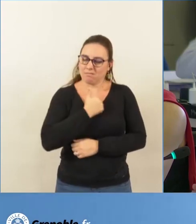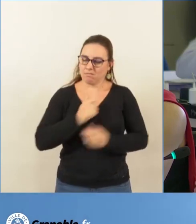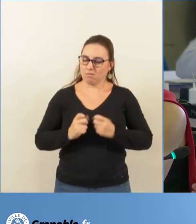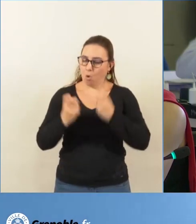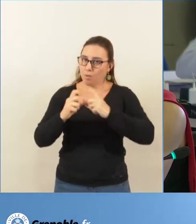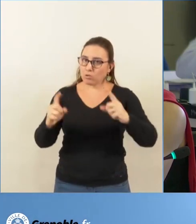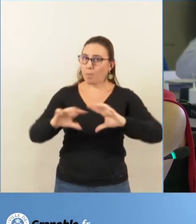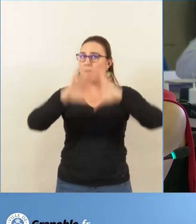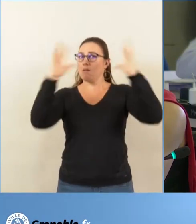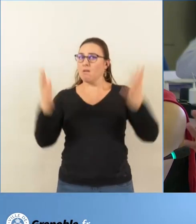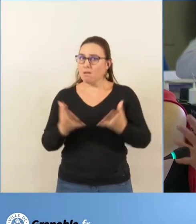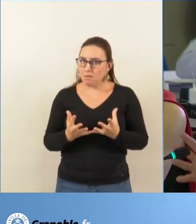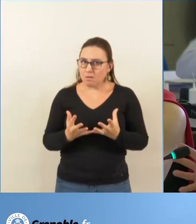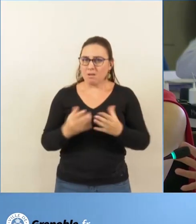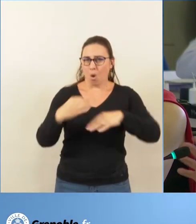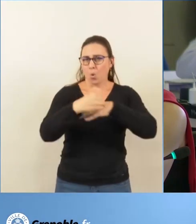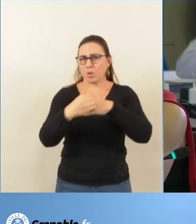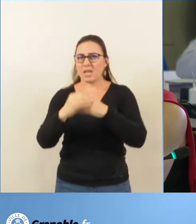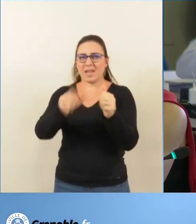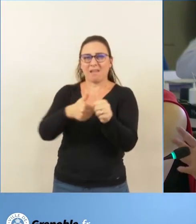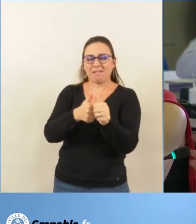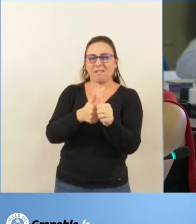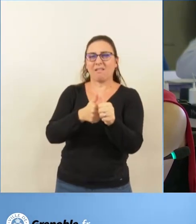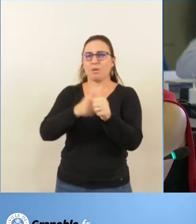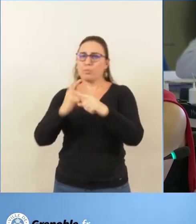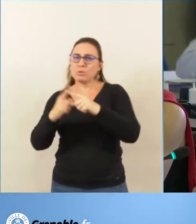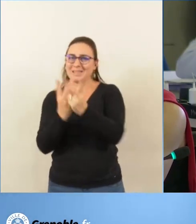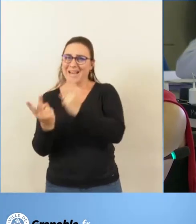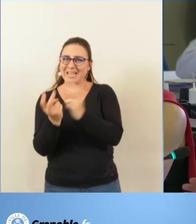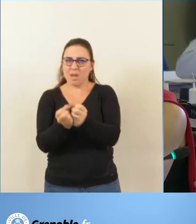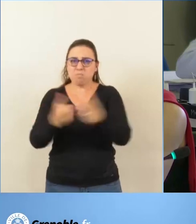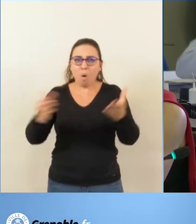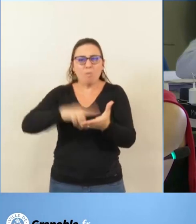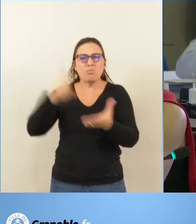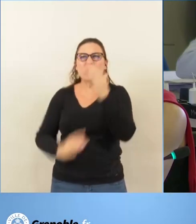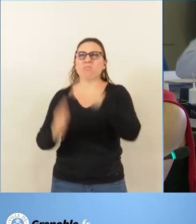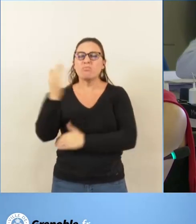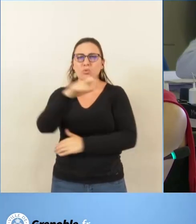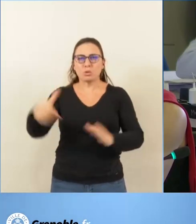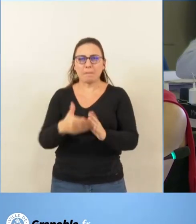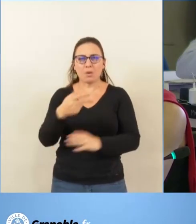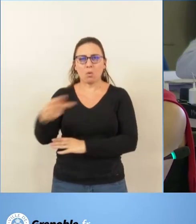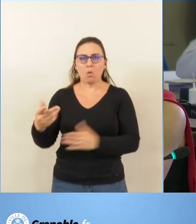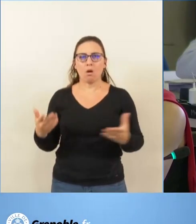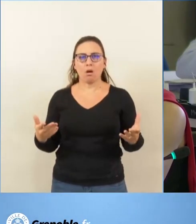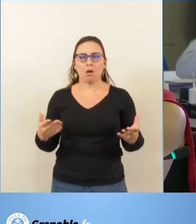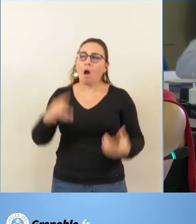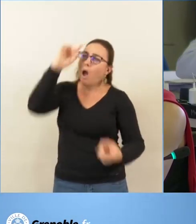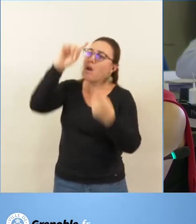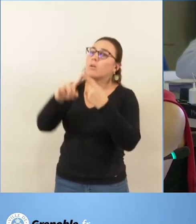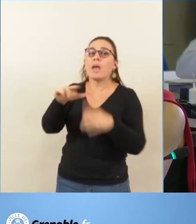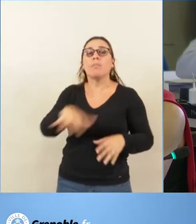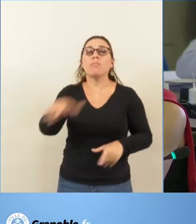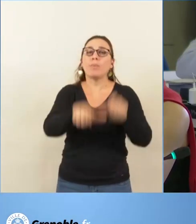mais le fait d'avoir autant de conseillers délégués et autant d'adjoints fait que l'enveloppe a explosé de 200000 euros donc le sujet pour les Grenoblois